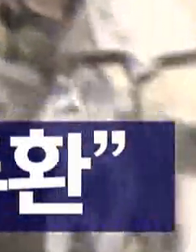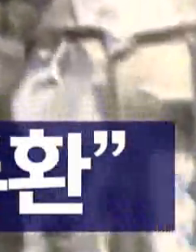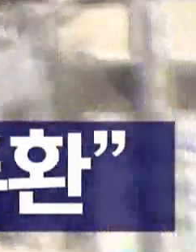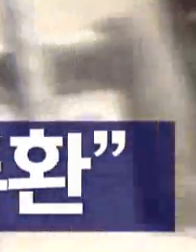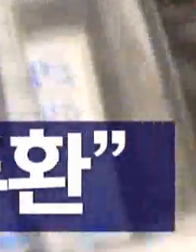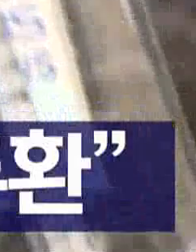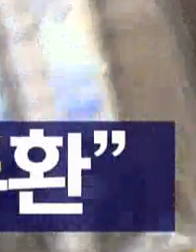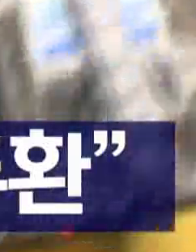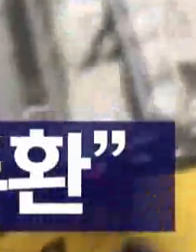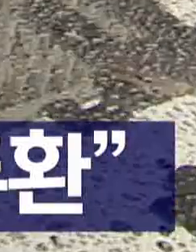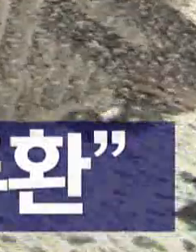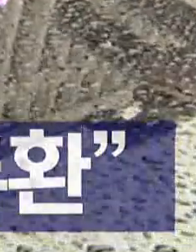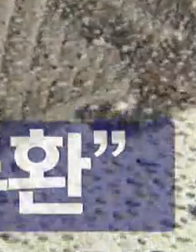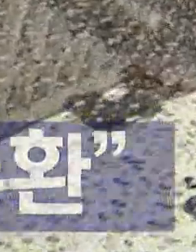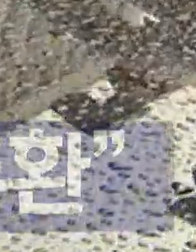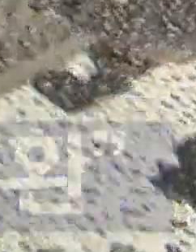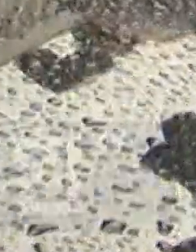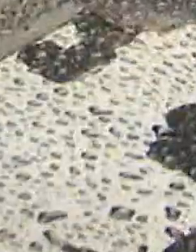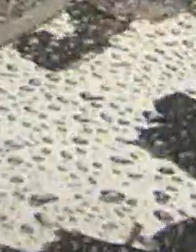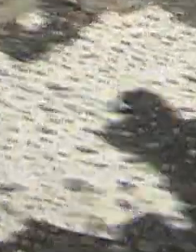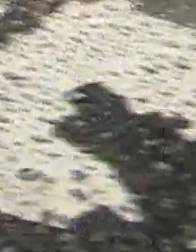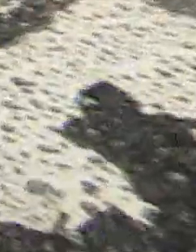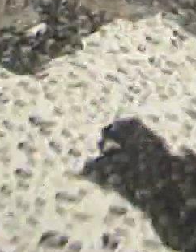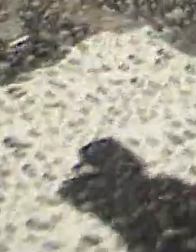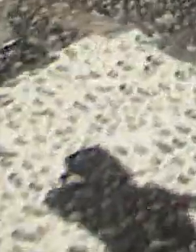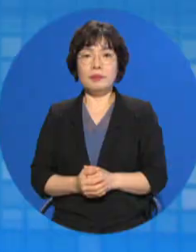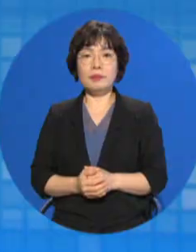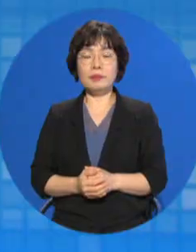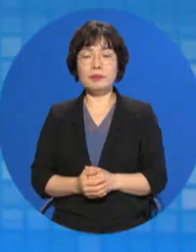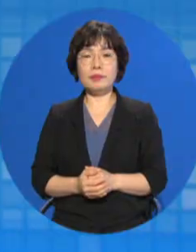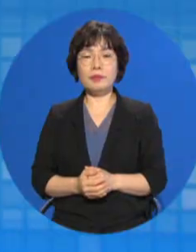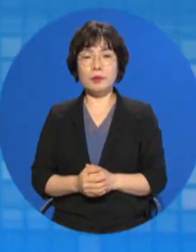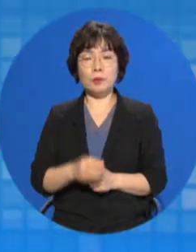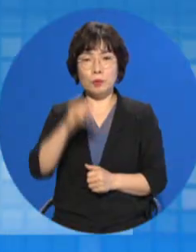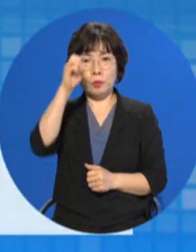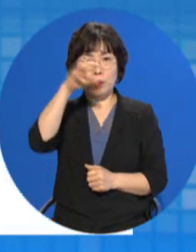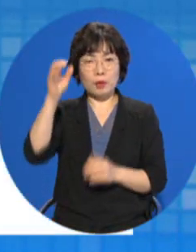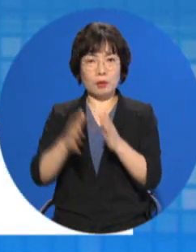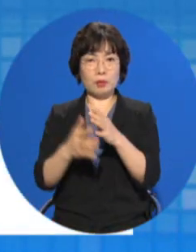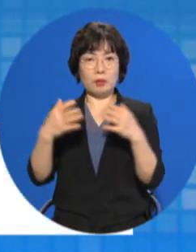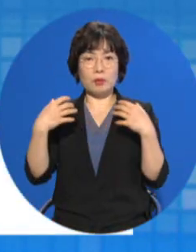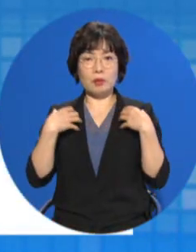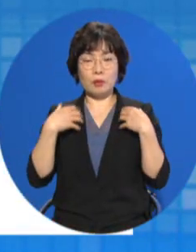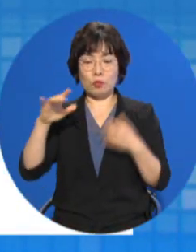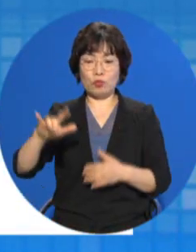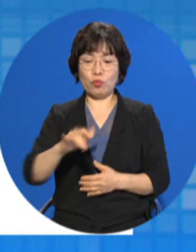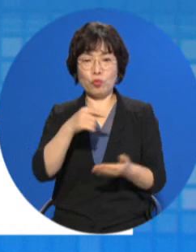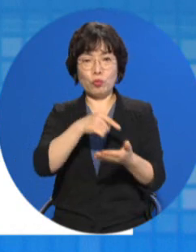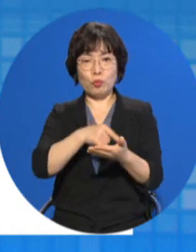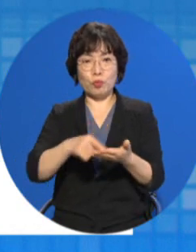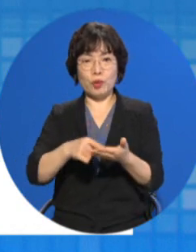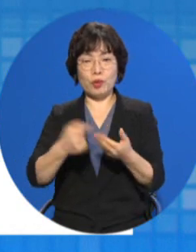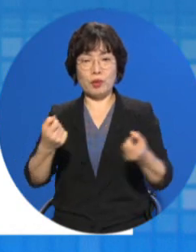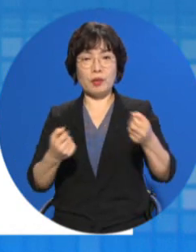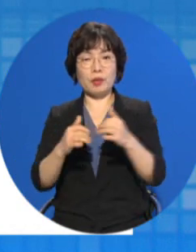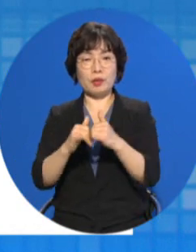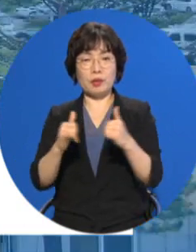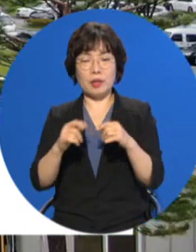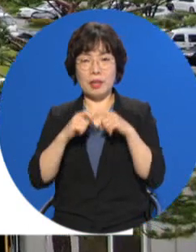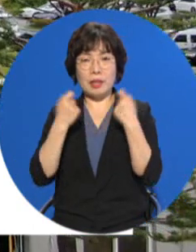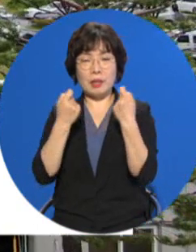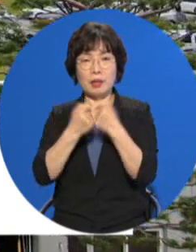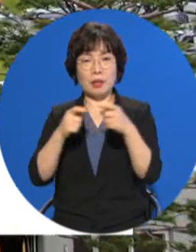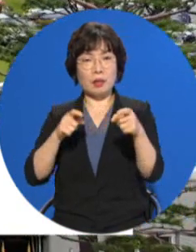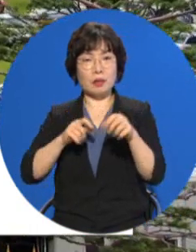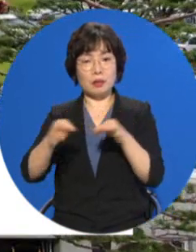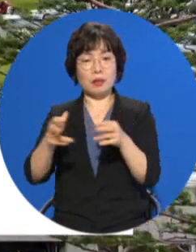씨가 어떤 대답을 내놓을지 주목됩니다. 네, 광양시는 코로나19로 피해를 입고 있는 운수업자와 민간